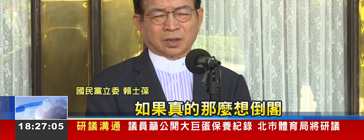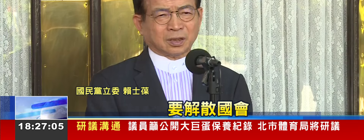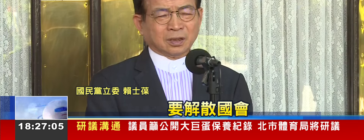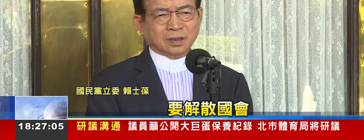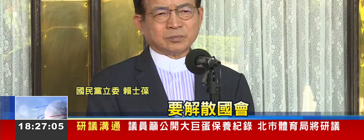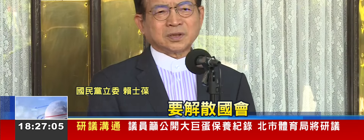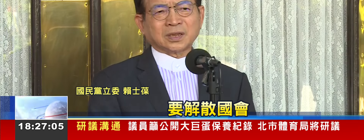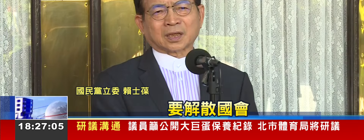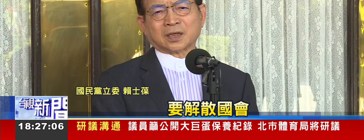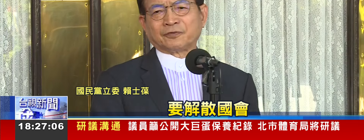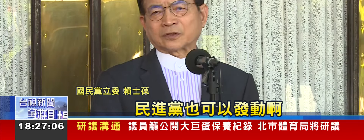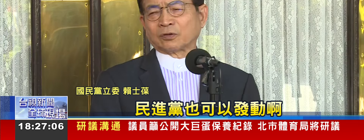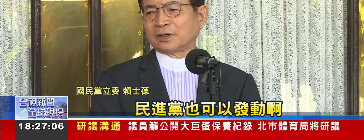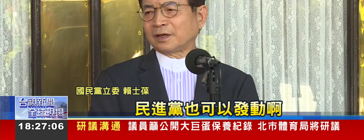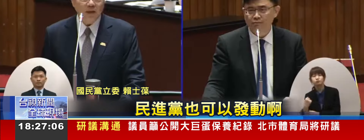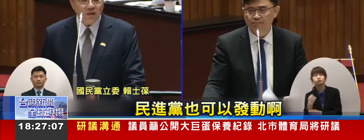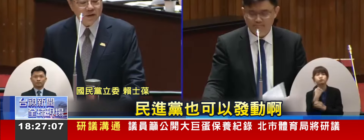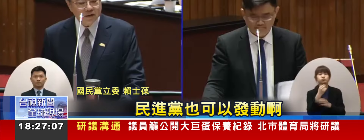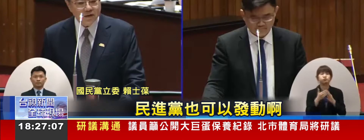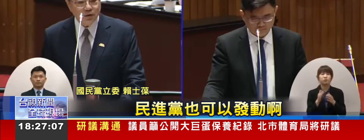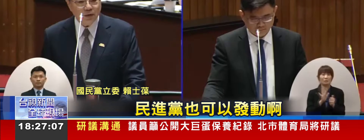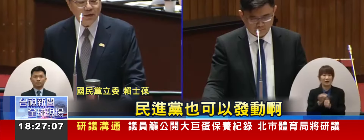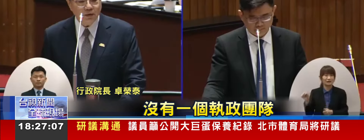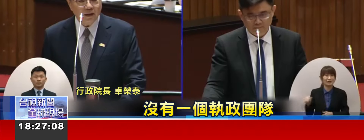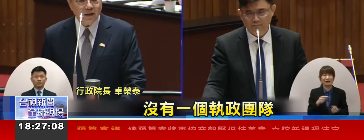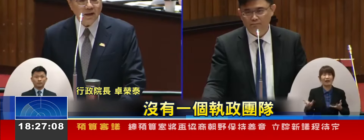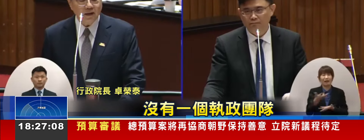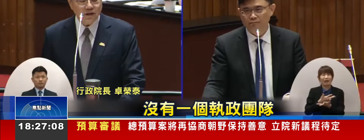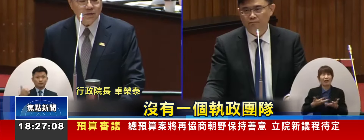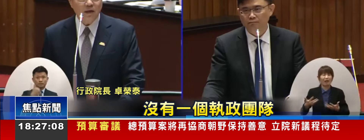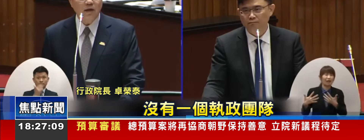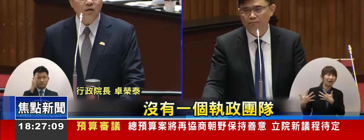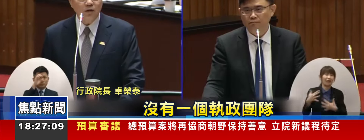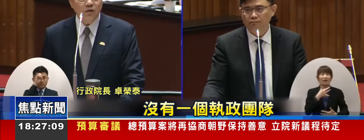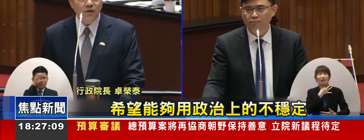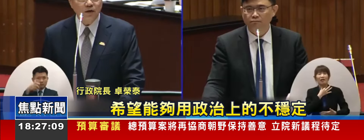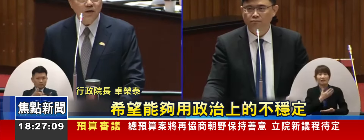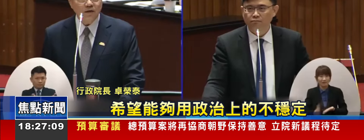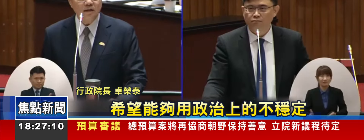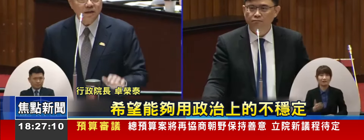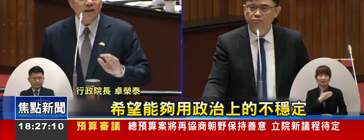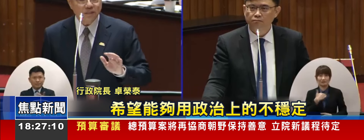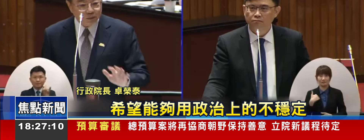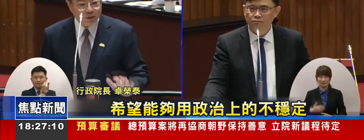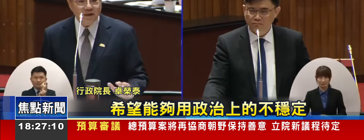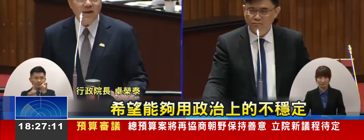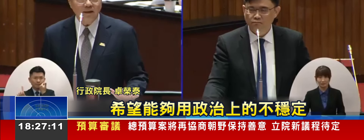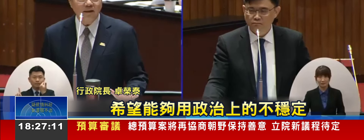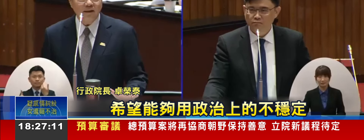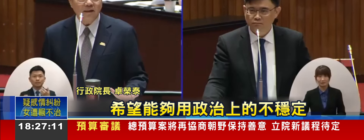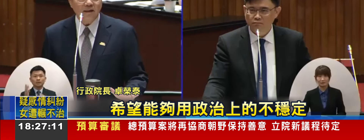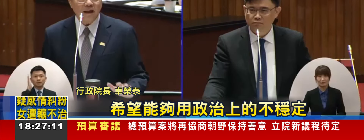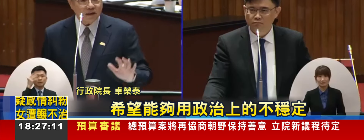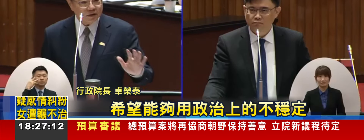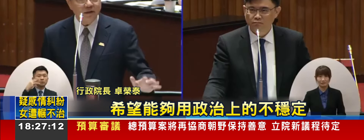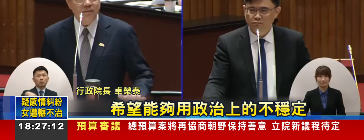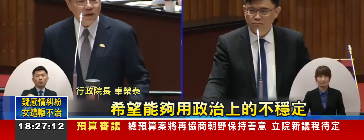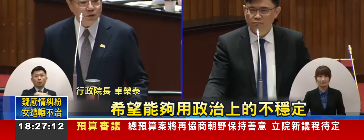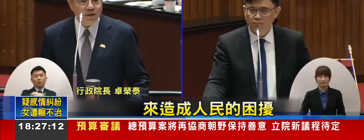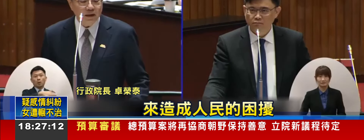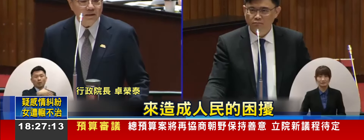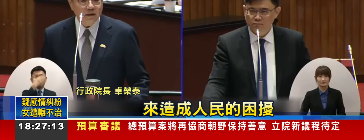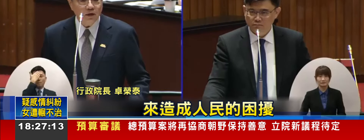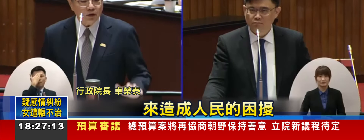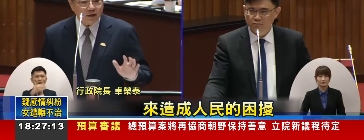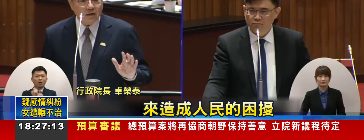解散国会，民进党可以发动了。 没有一个执政团队希望能够用政治上的不稳定来造成